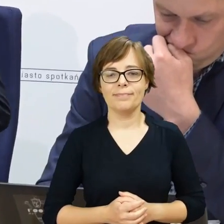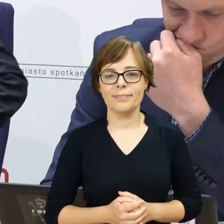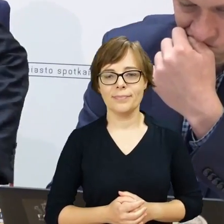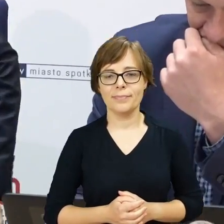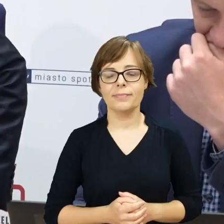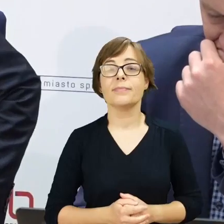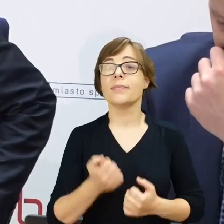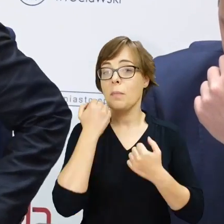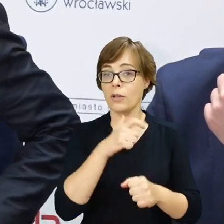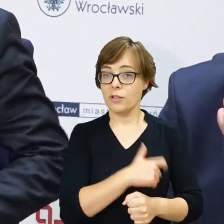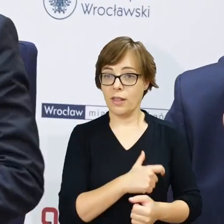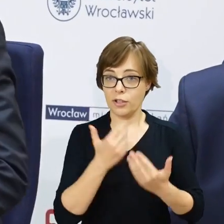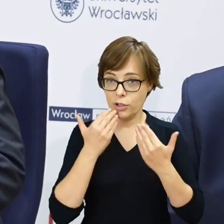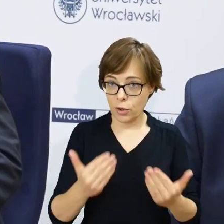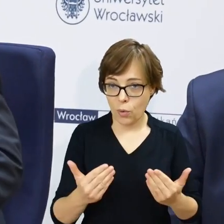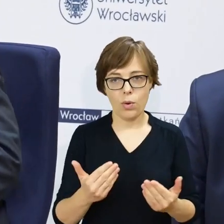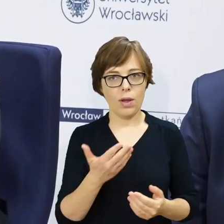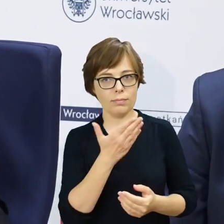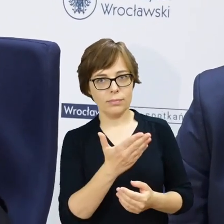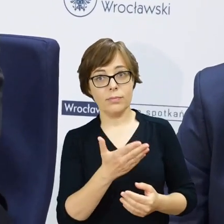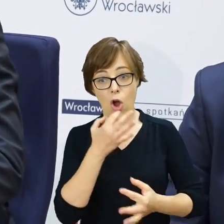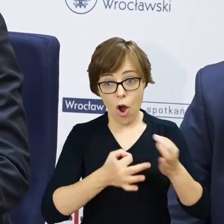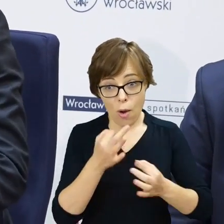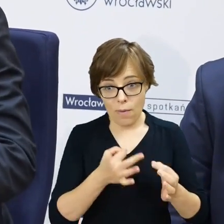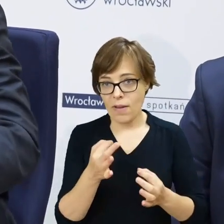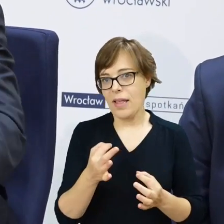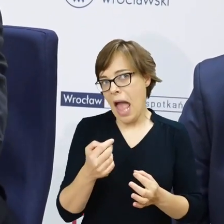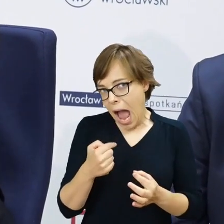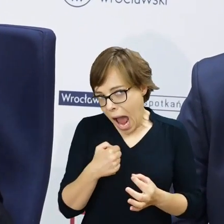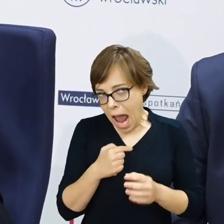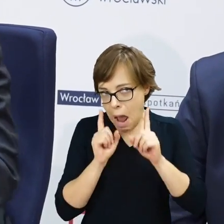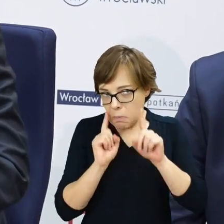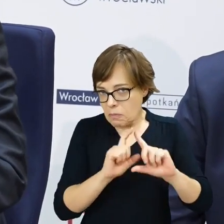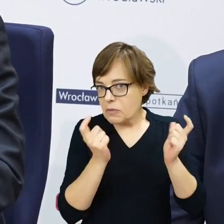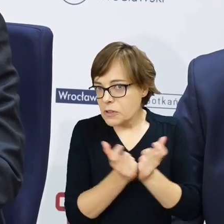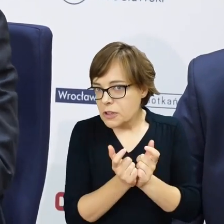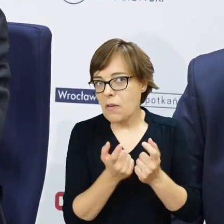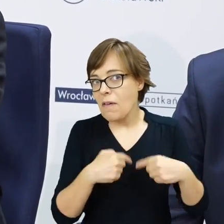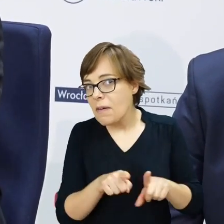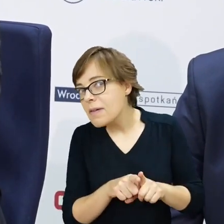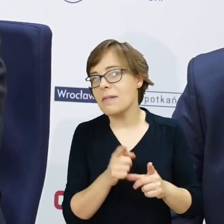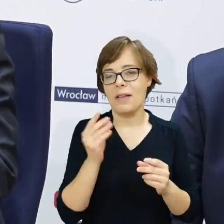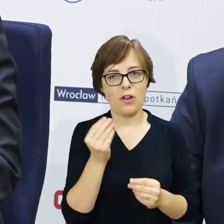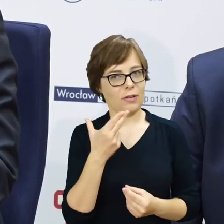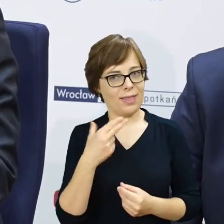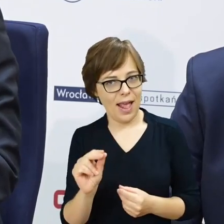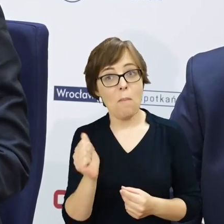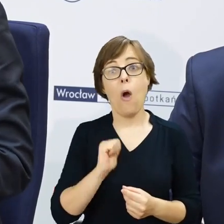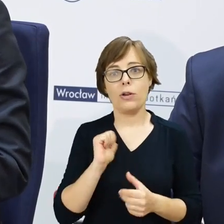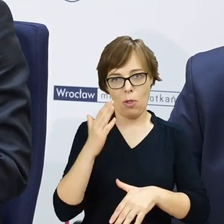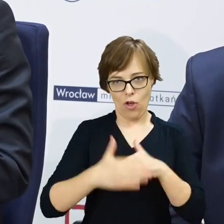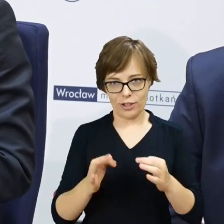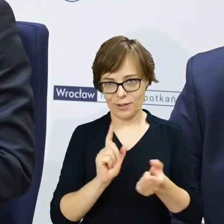Dziękuję bardzo serdecznie za te słowa, na które jeszcze nie zasłużyłem. Poczekamy do końca naszego spotkania. Proszę